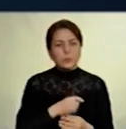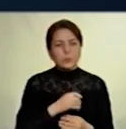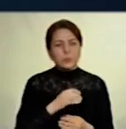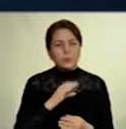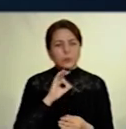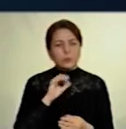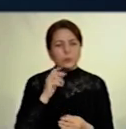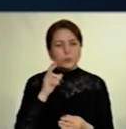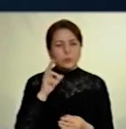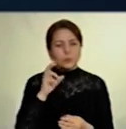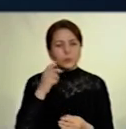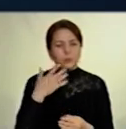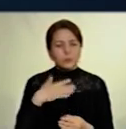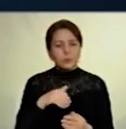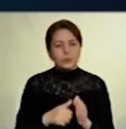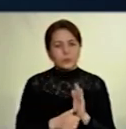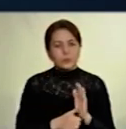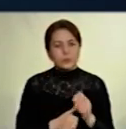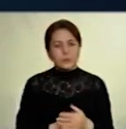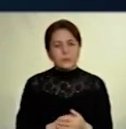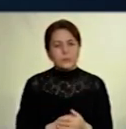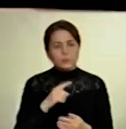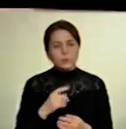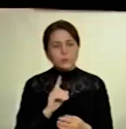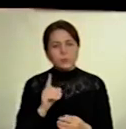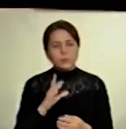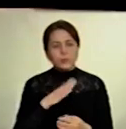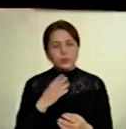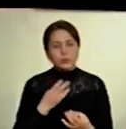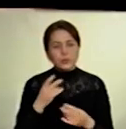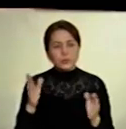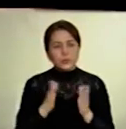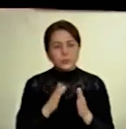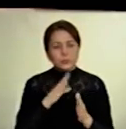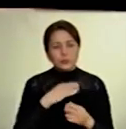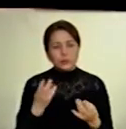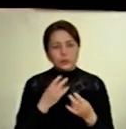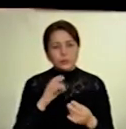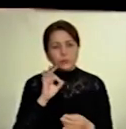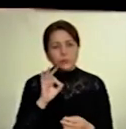0.10000dan 356 dan aynan kichik bo'lish kerak